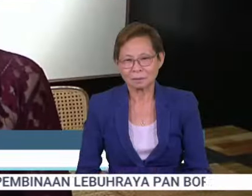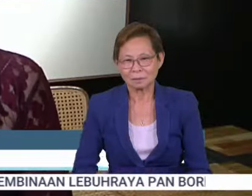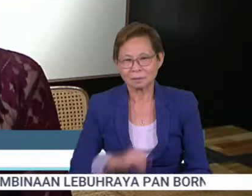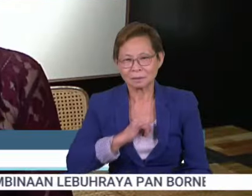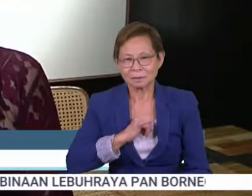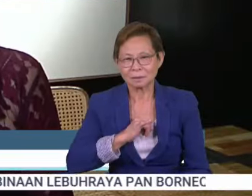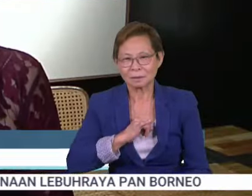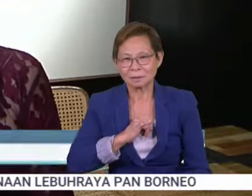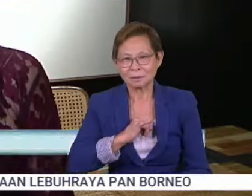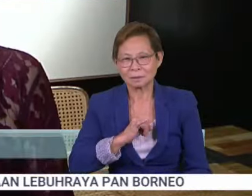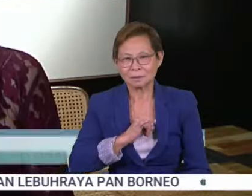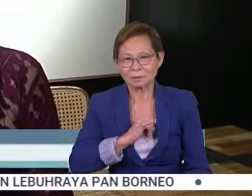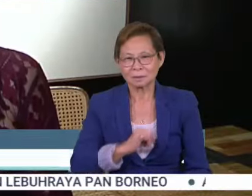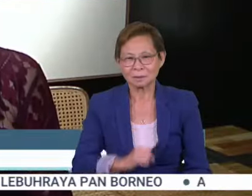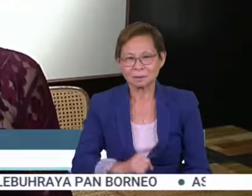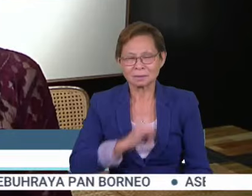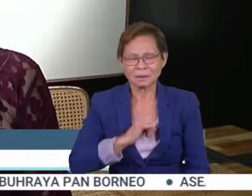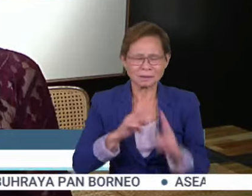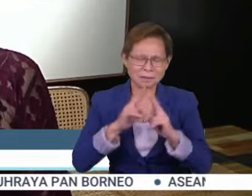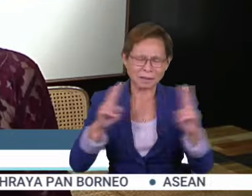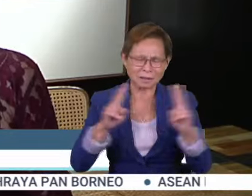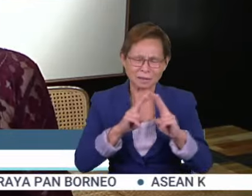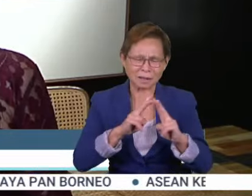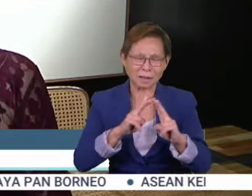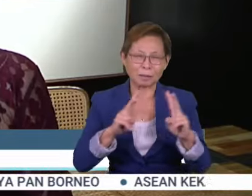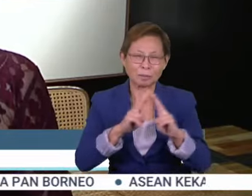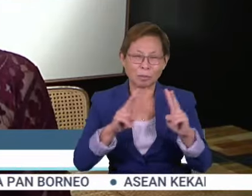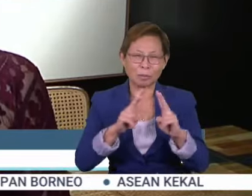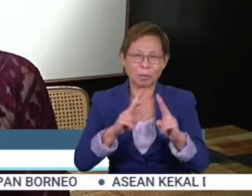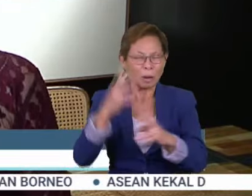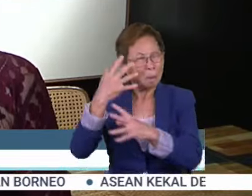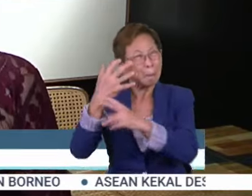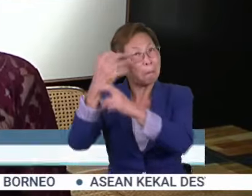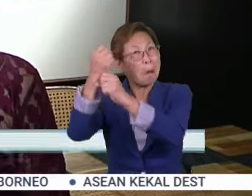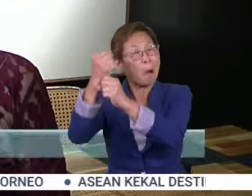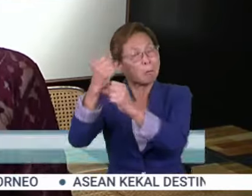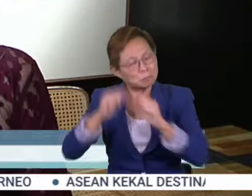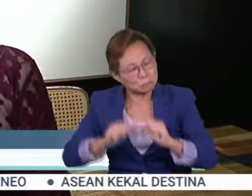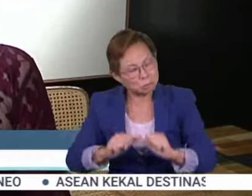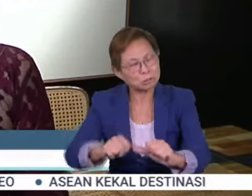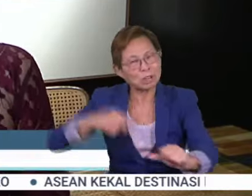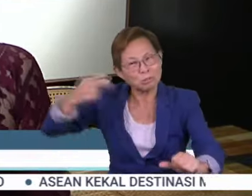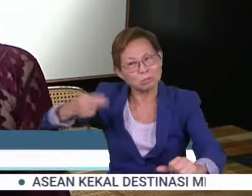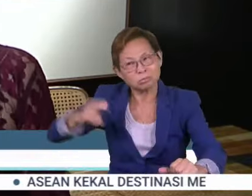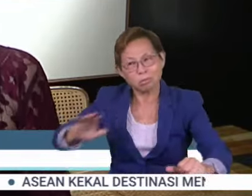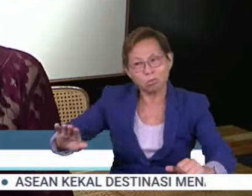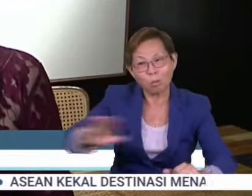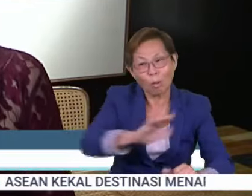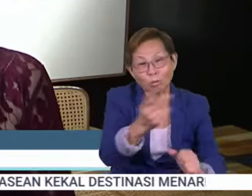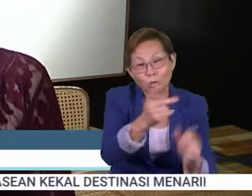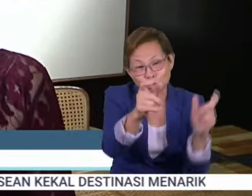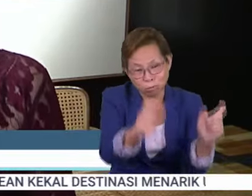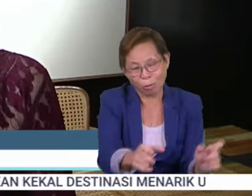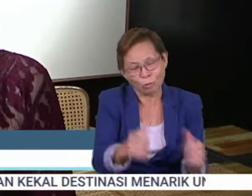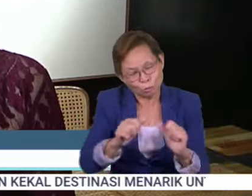Saya sangat-sangat berazam untuk meneruskan legasi mereka. Ini satunya